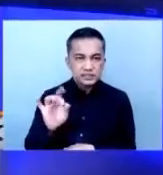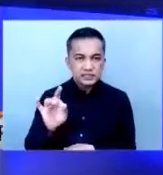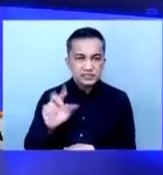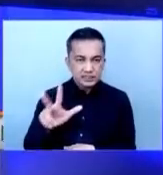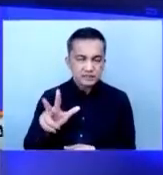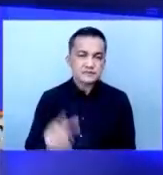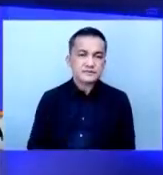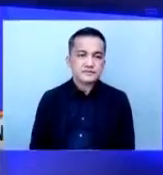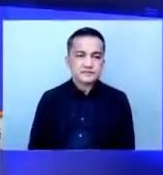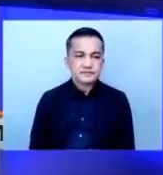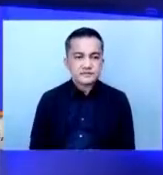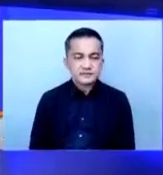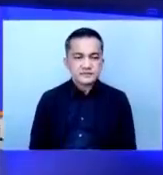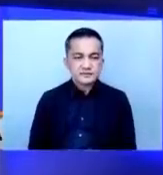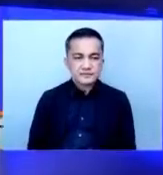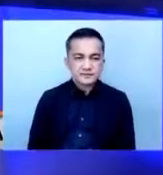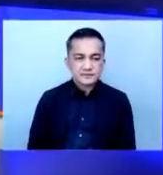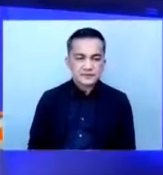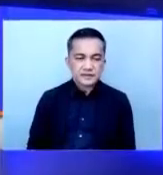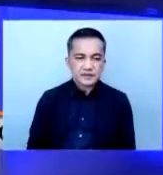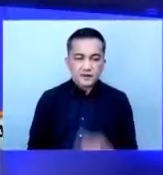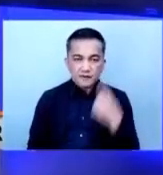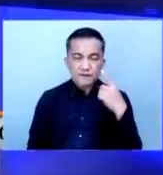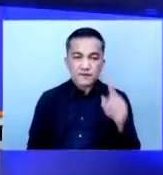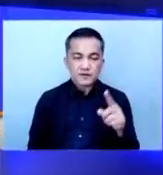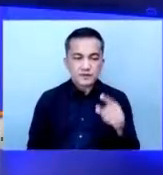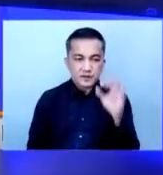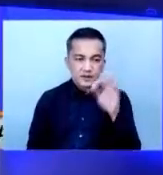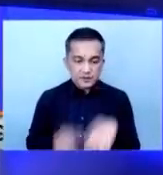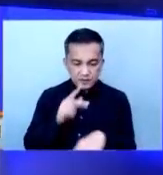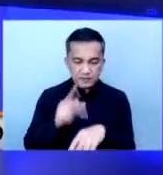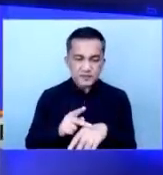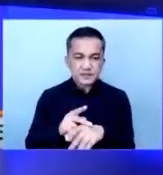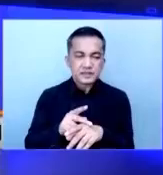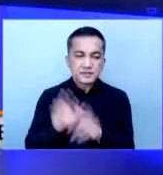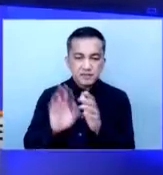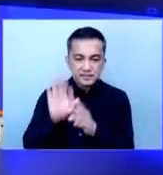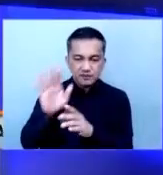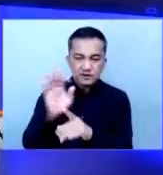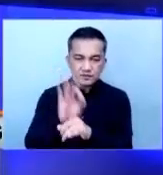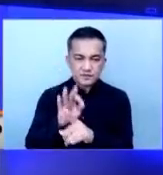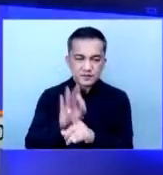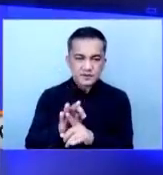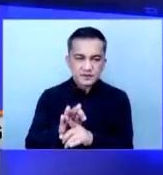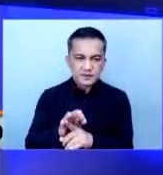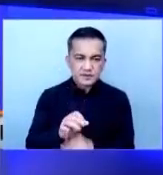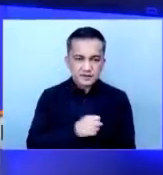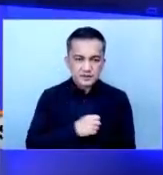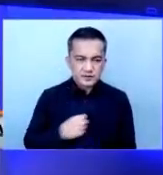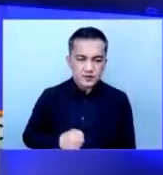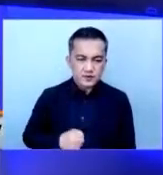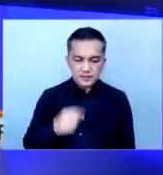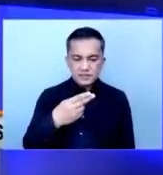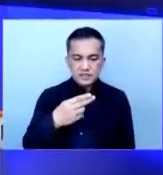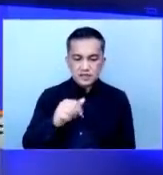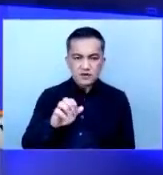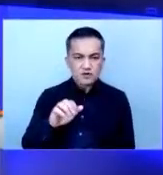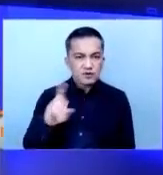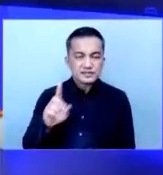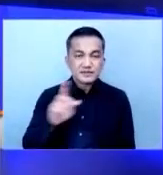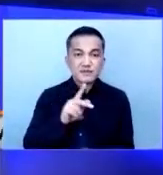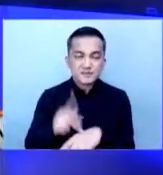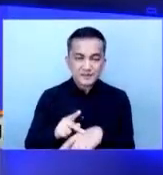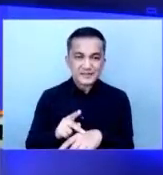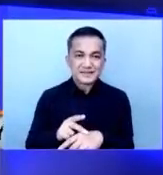para pa sa mga Philippine basketball fans dyan. Maglalaro si Superman Dwight Howard para sa bayan. Makikipagbakbakan ng NBA legend para sa strong